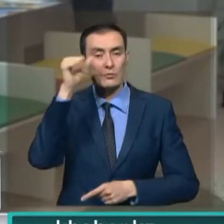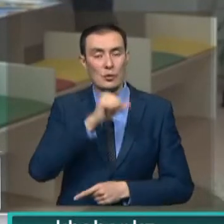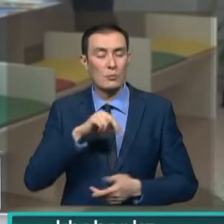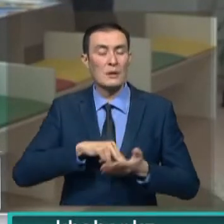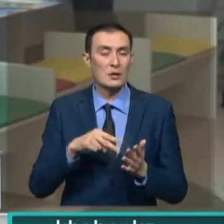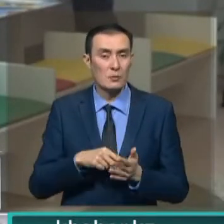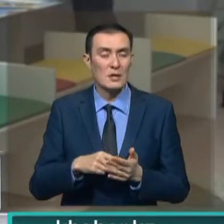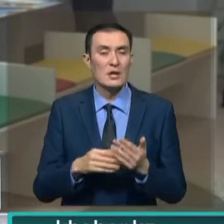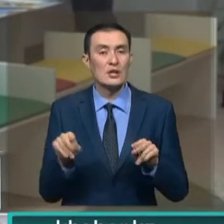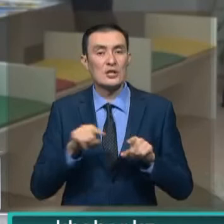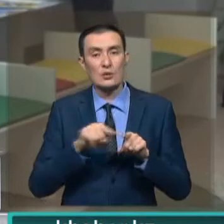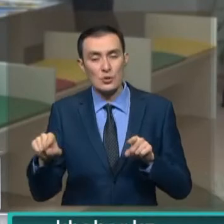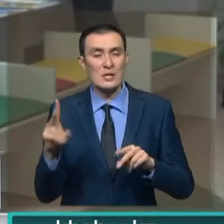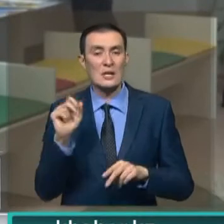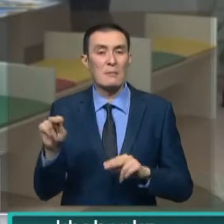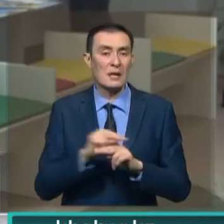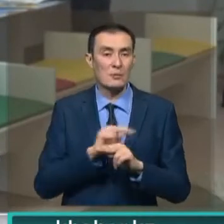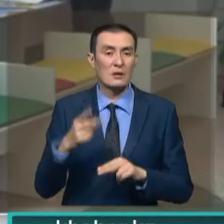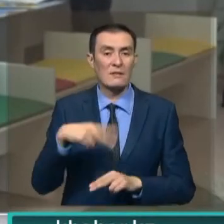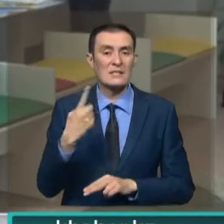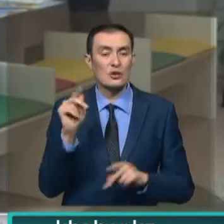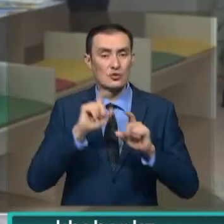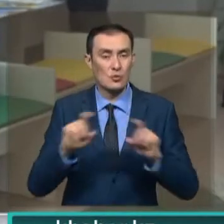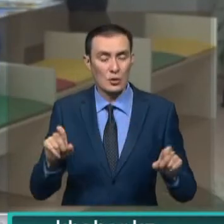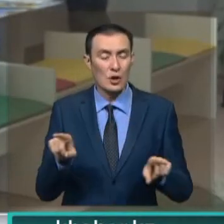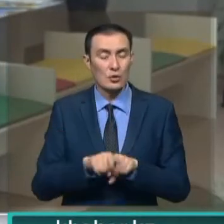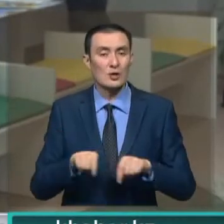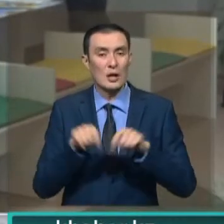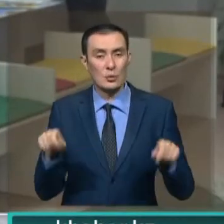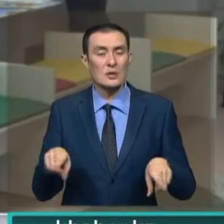планируется текущей капитальный ремонт 21 школы там тоже откроют такие центры